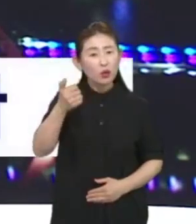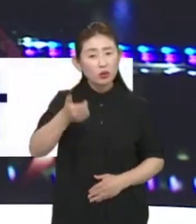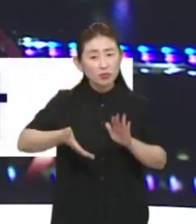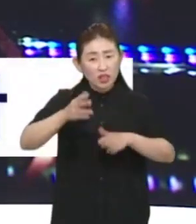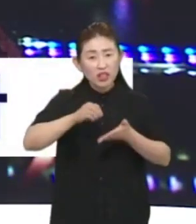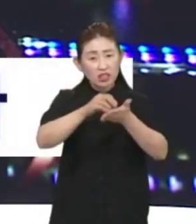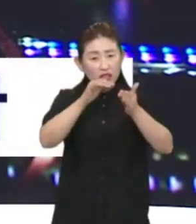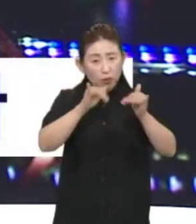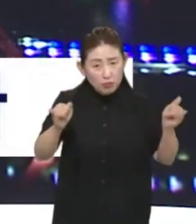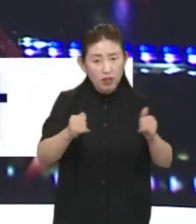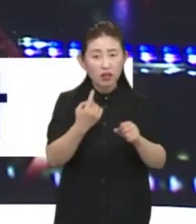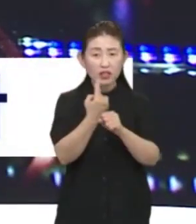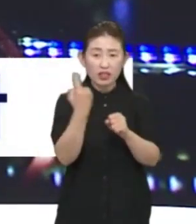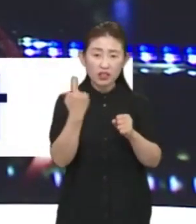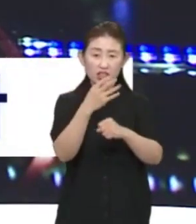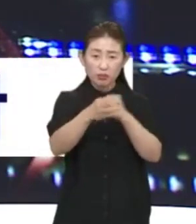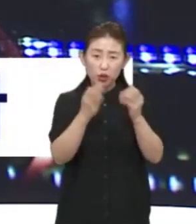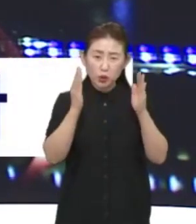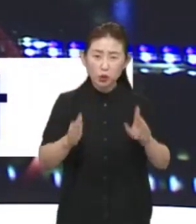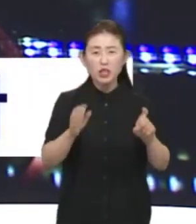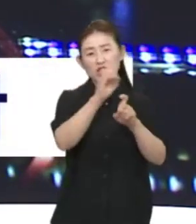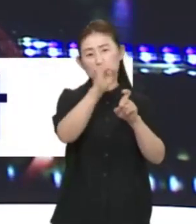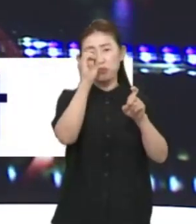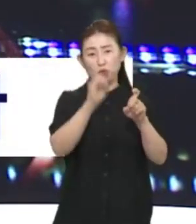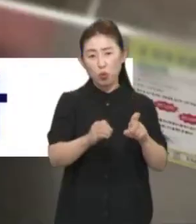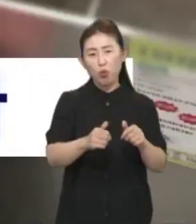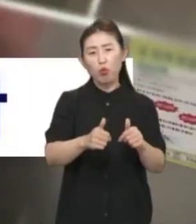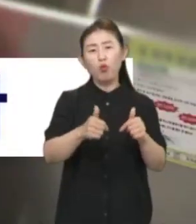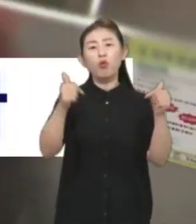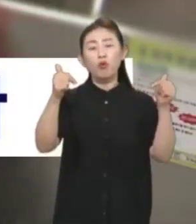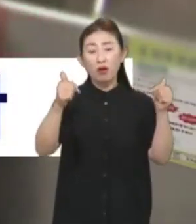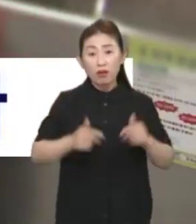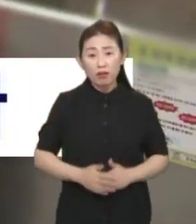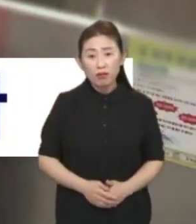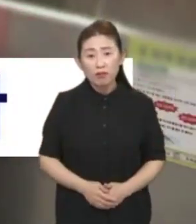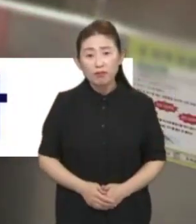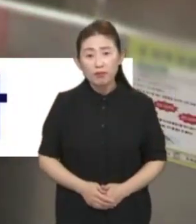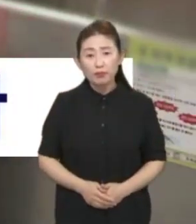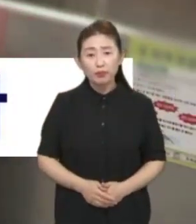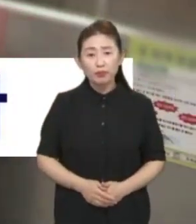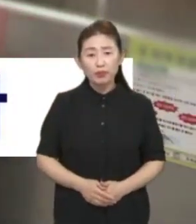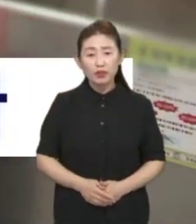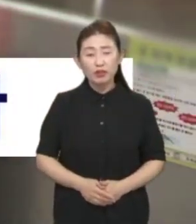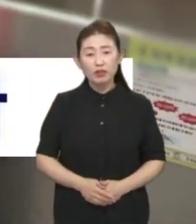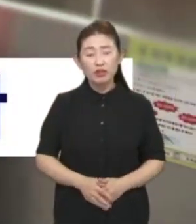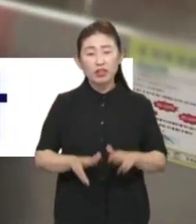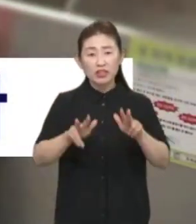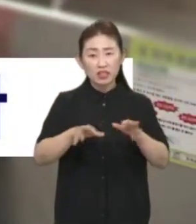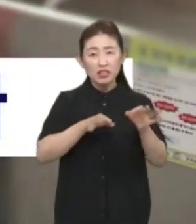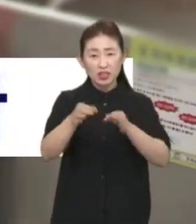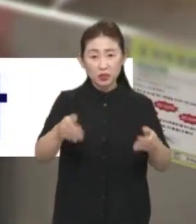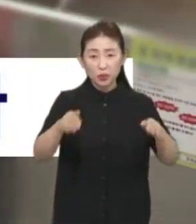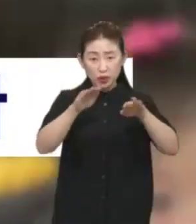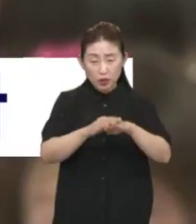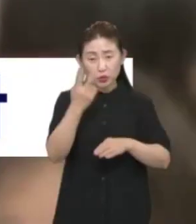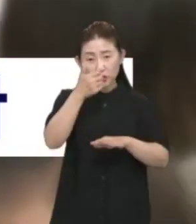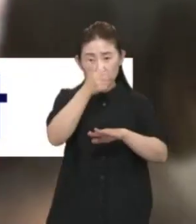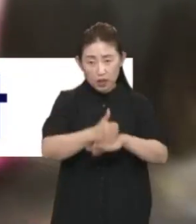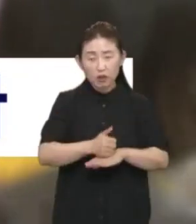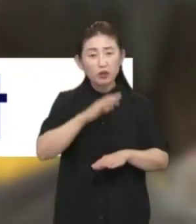50세 이상 취업자 비율이 지난 10년간 10%포인트 이상 증가한 것으로 나타났습니다. 지역 상공회의소에